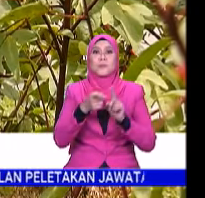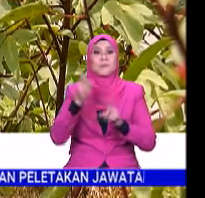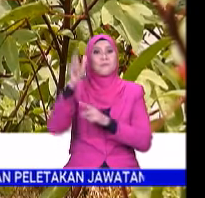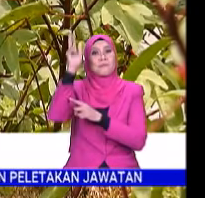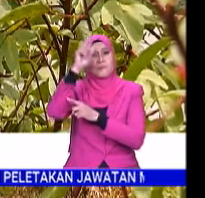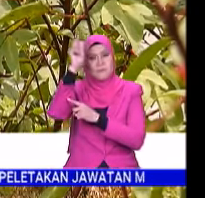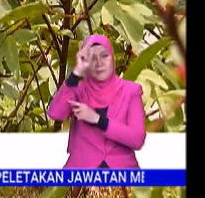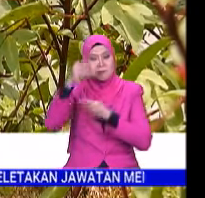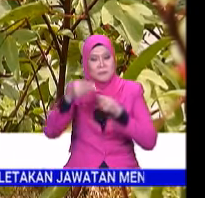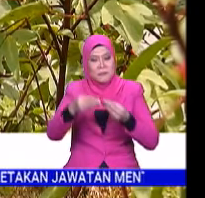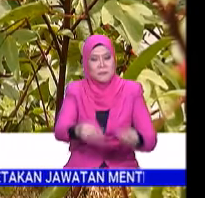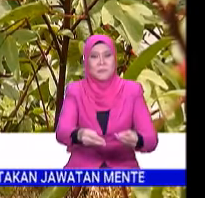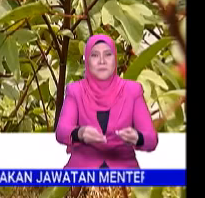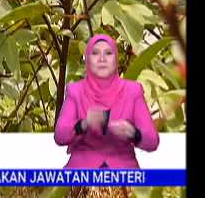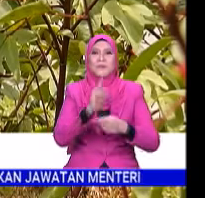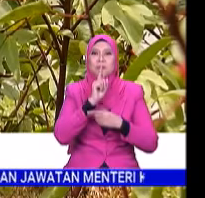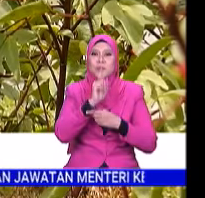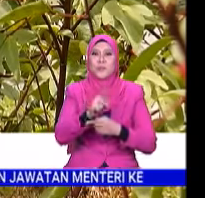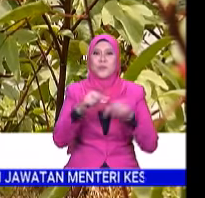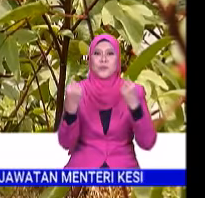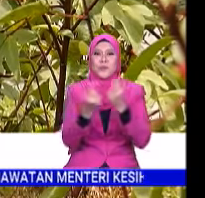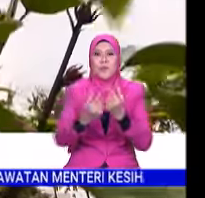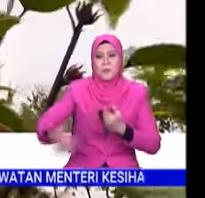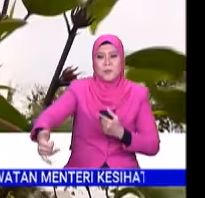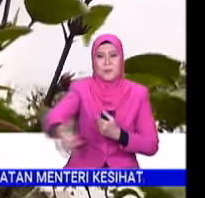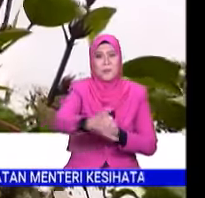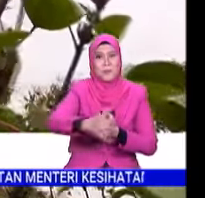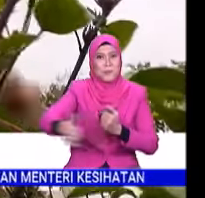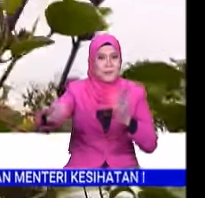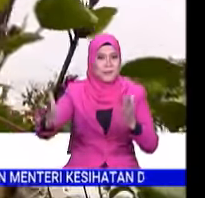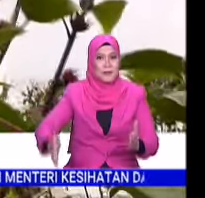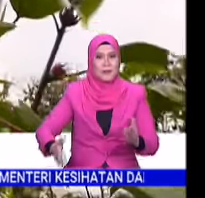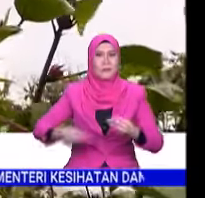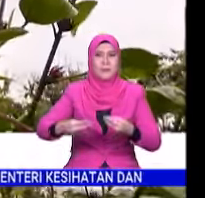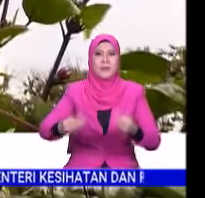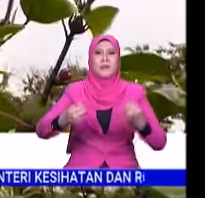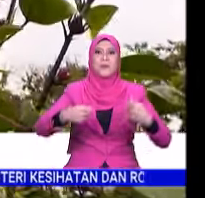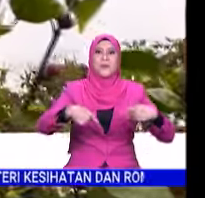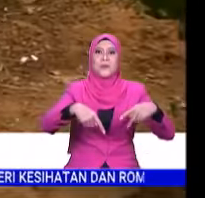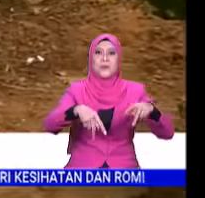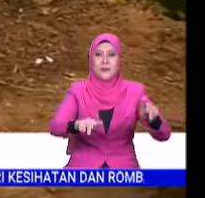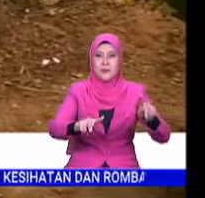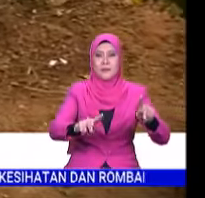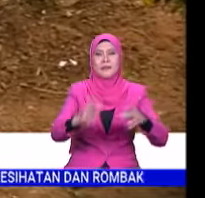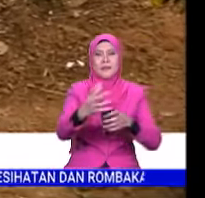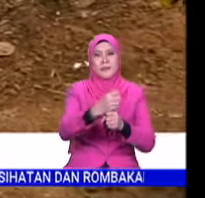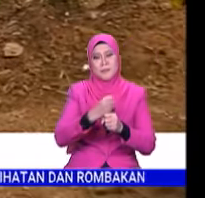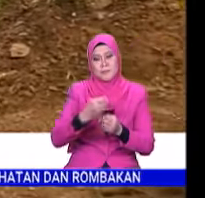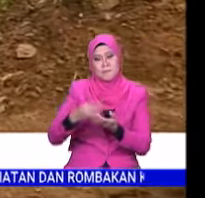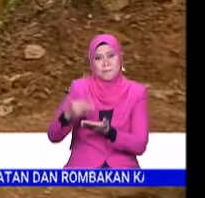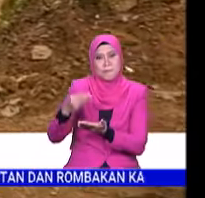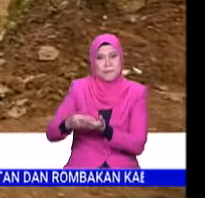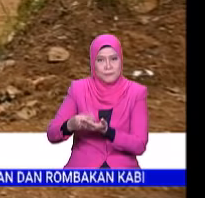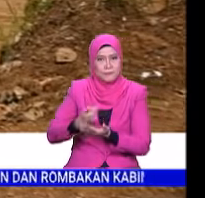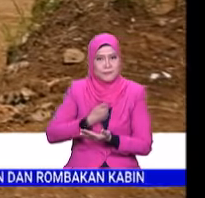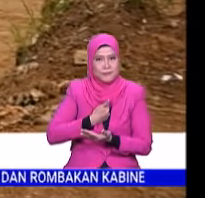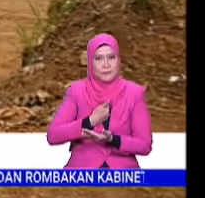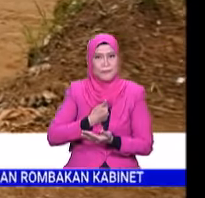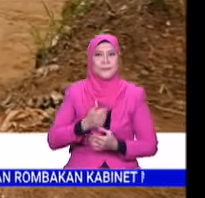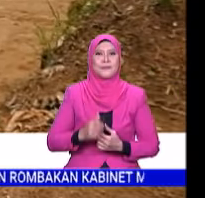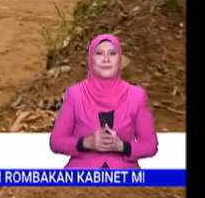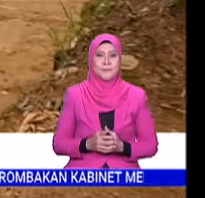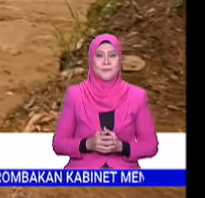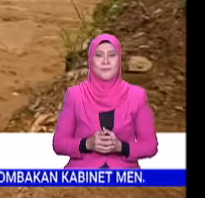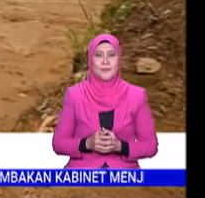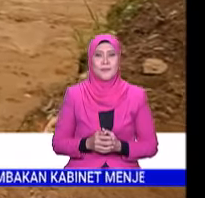kerajaan bagi memastikan golongan gelandangan juga mempunyai ruang dan peluang untuk memperolehi pendapatan mereka